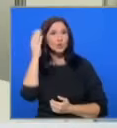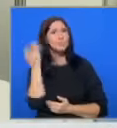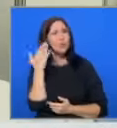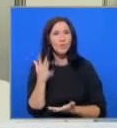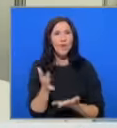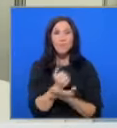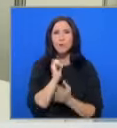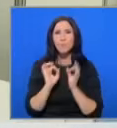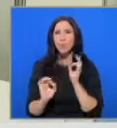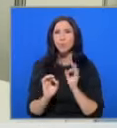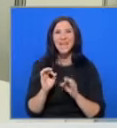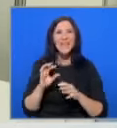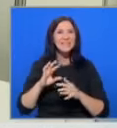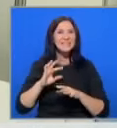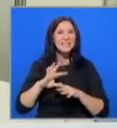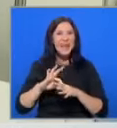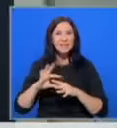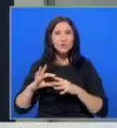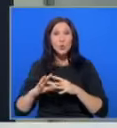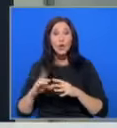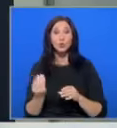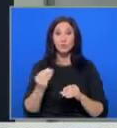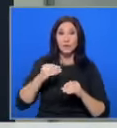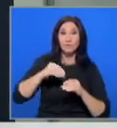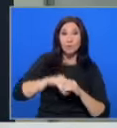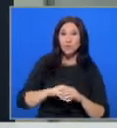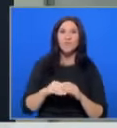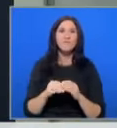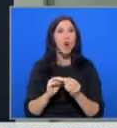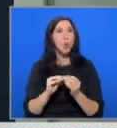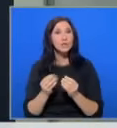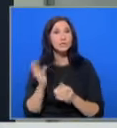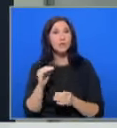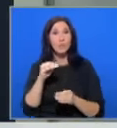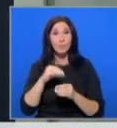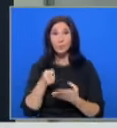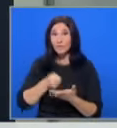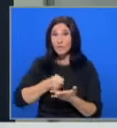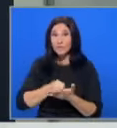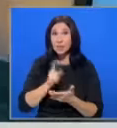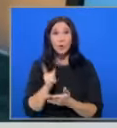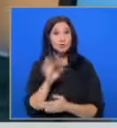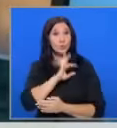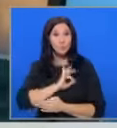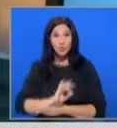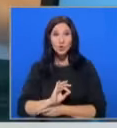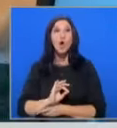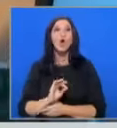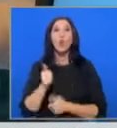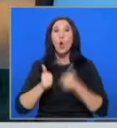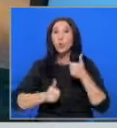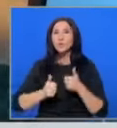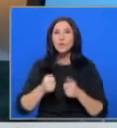да намерят подходящите сензори, които да вградят в уреда. След допълнителното финансиране, което ще получат от